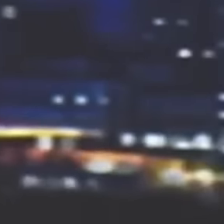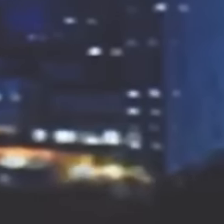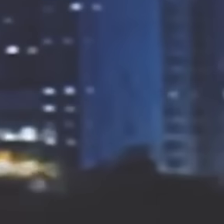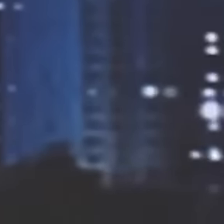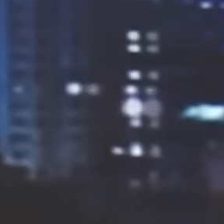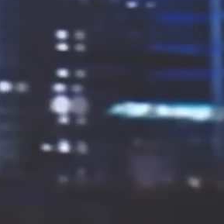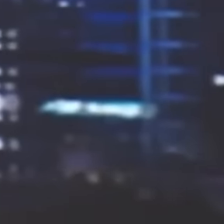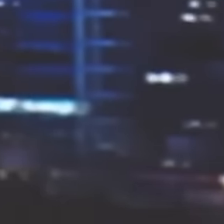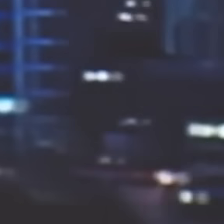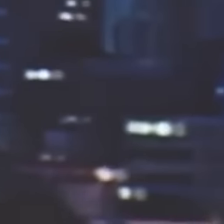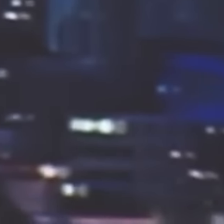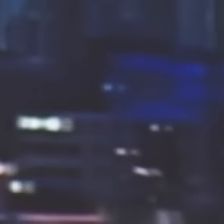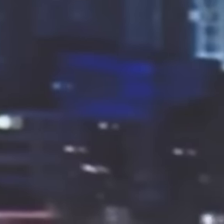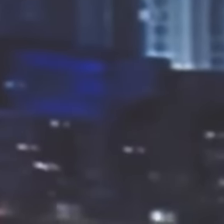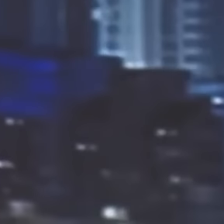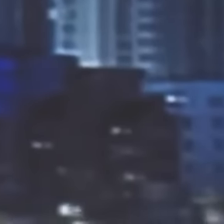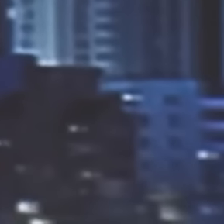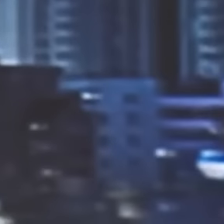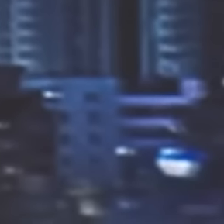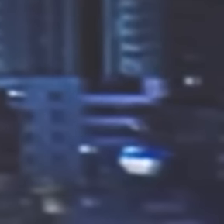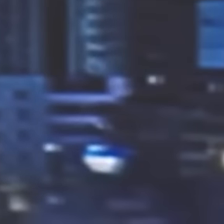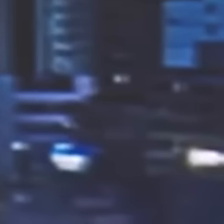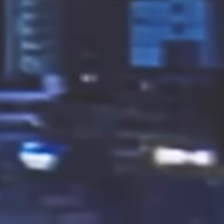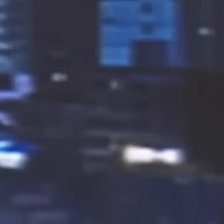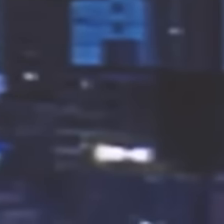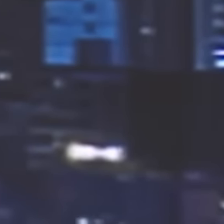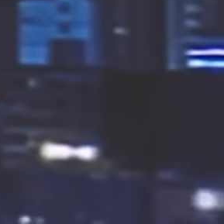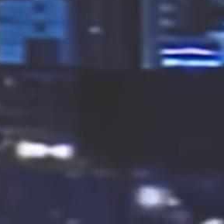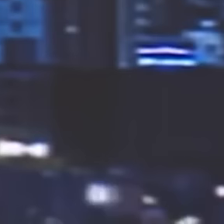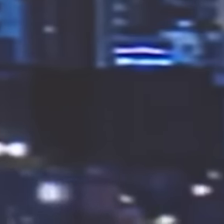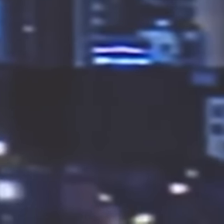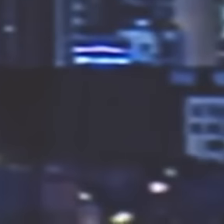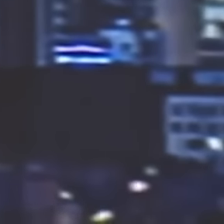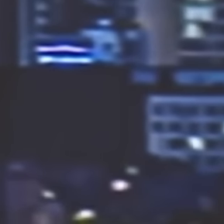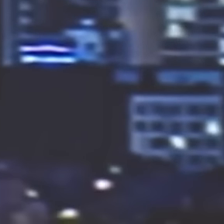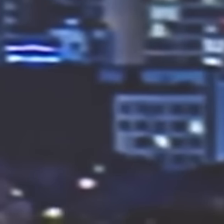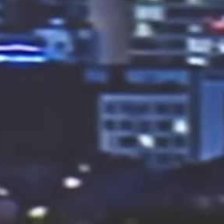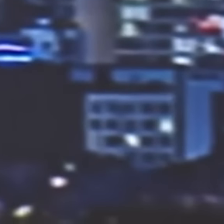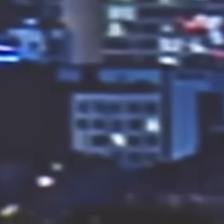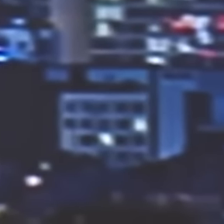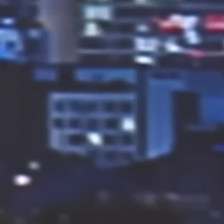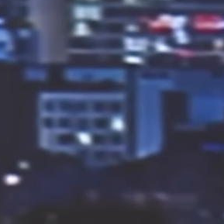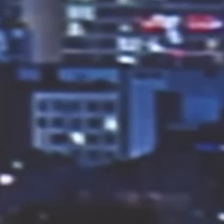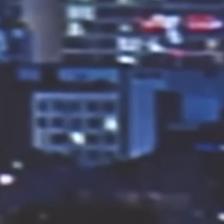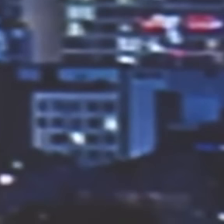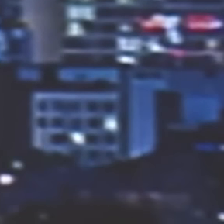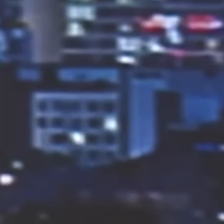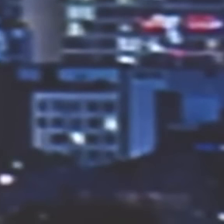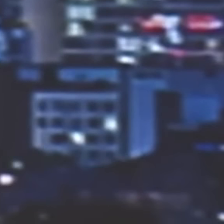JTBC 뉴스를 시청해 주신 여러분 고맙습니다. 저희는 저녁 6시 50분 뉴스룸에서 뵙겠습니다.